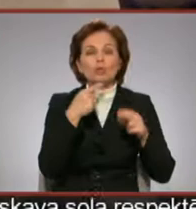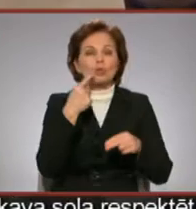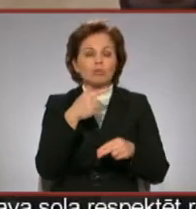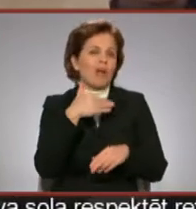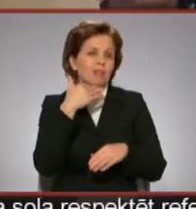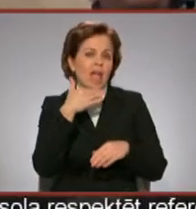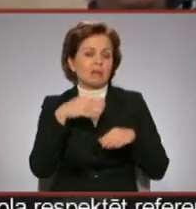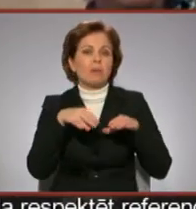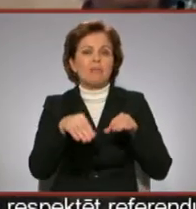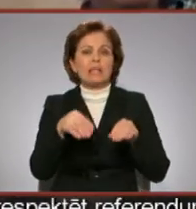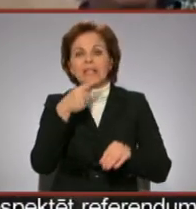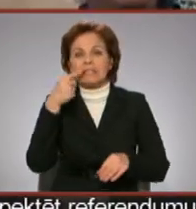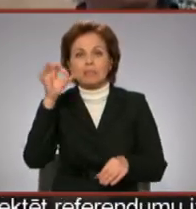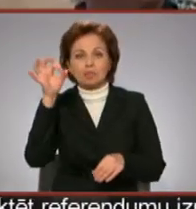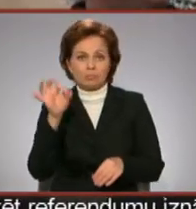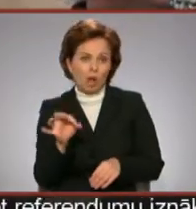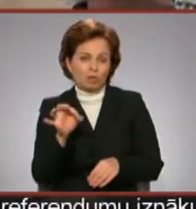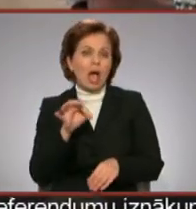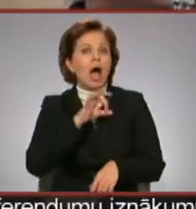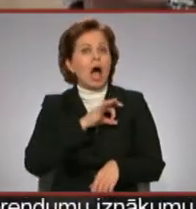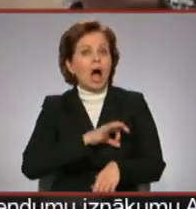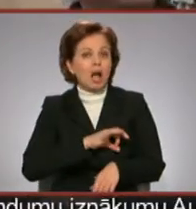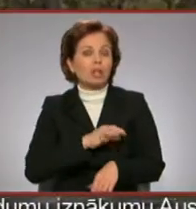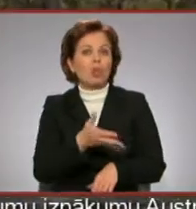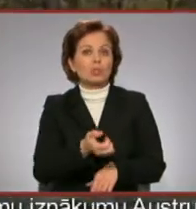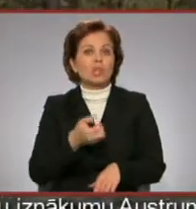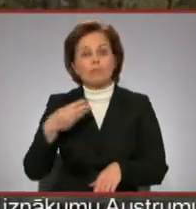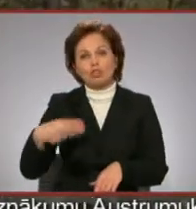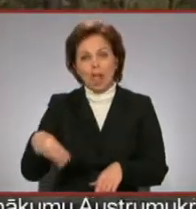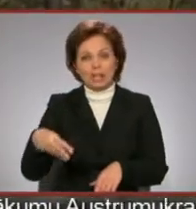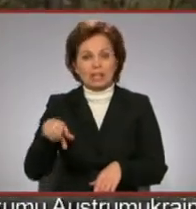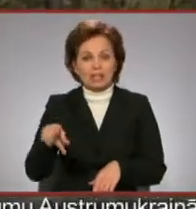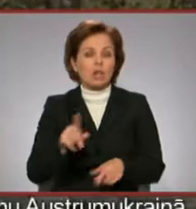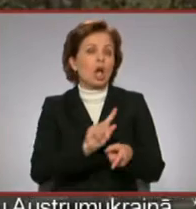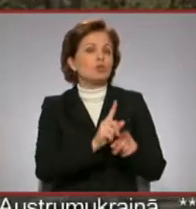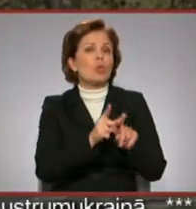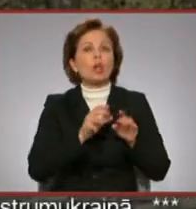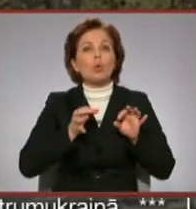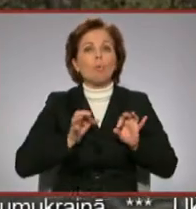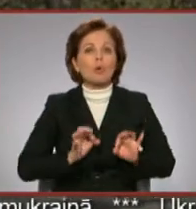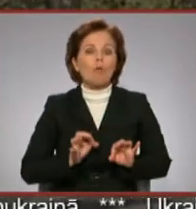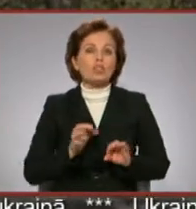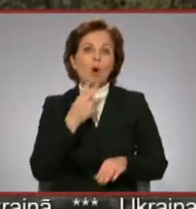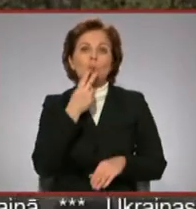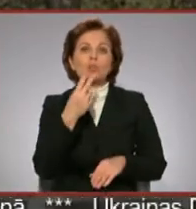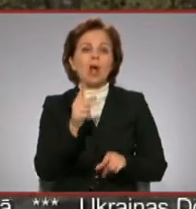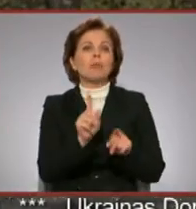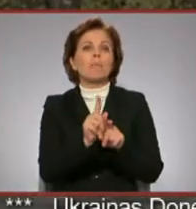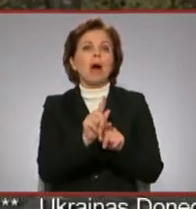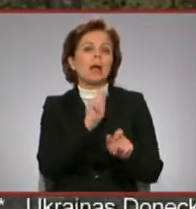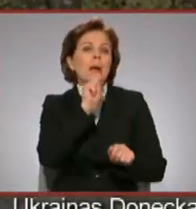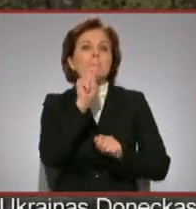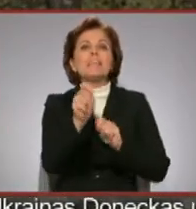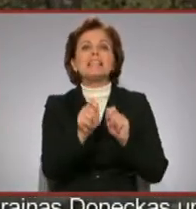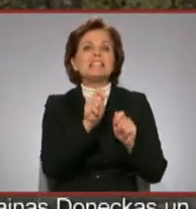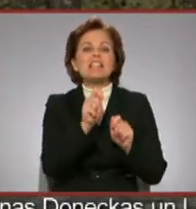par 100%, bet atalgojumu saņem par 40%. Skolotāja profesija neskāpēc ir tiek uzskatīta par misionāru profesiju, un